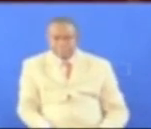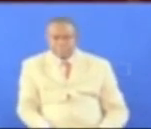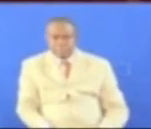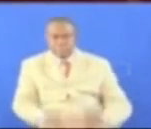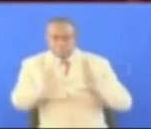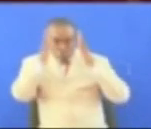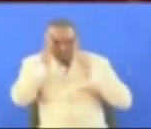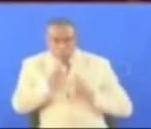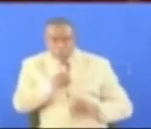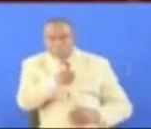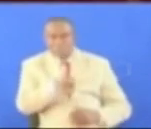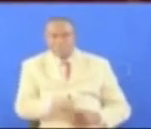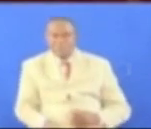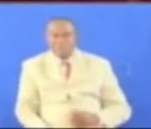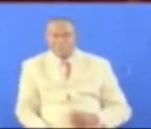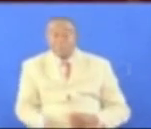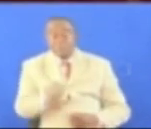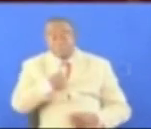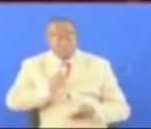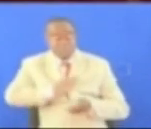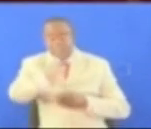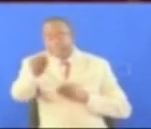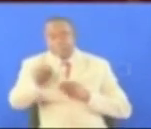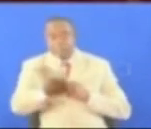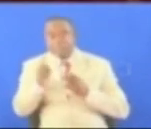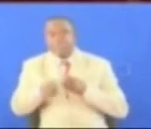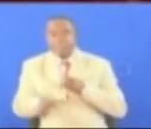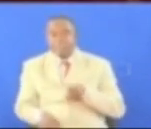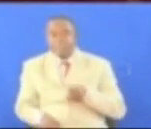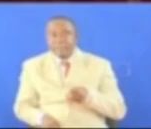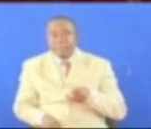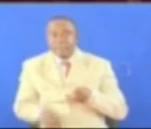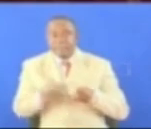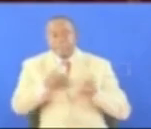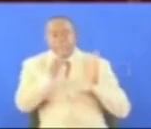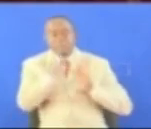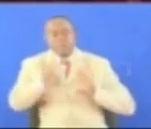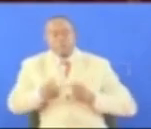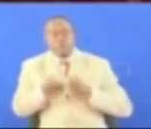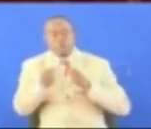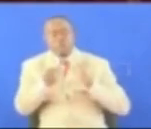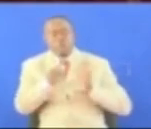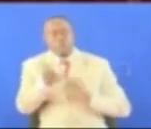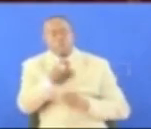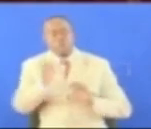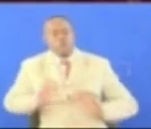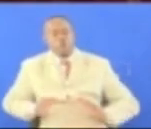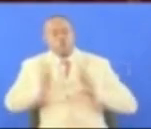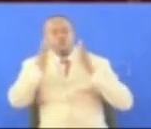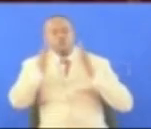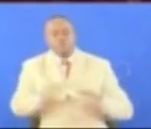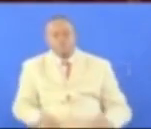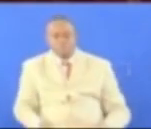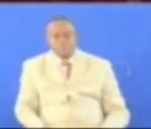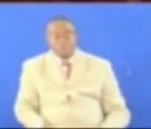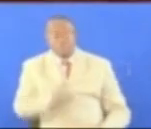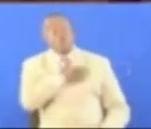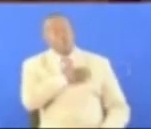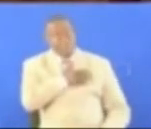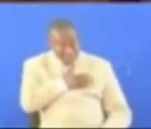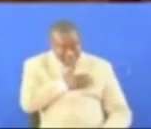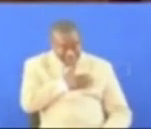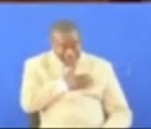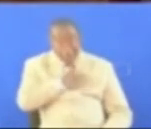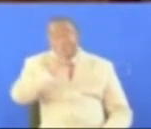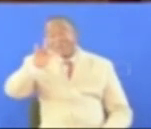Mheshimiwa Spika, mimi narudia tena, binadamu atoe fursa ya binadamu mwingine kuishi. We love them, they